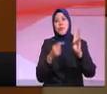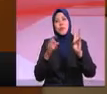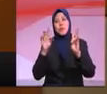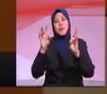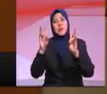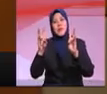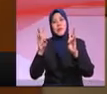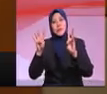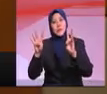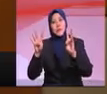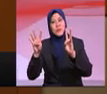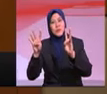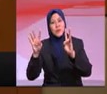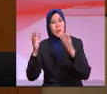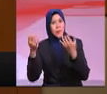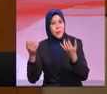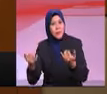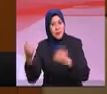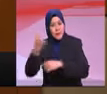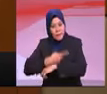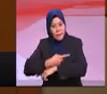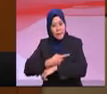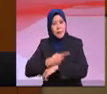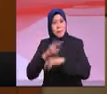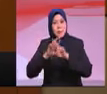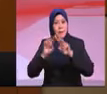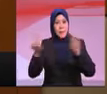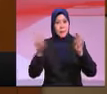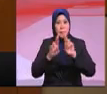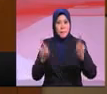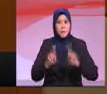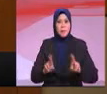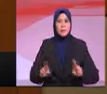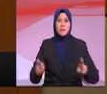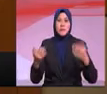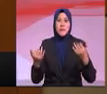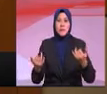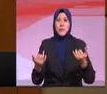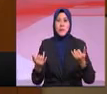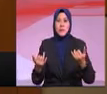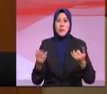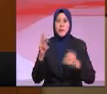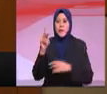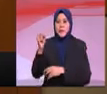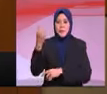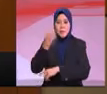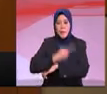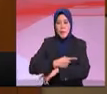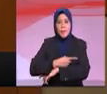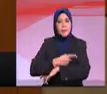7,467 kes harian. Tapi kini oleh kerana kesiapsiagaan kita, kes harian kita